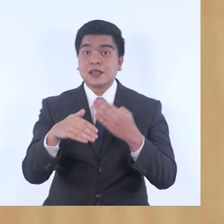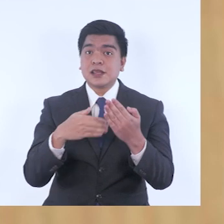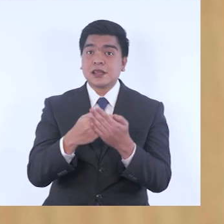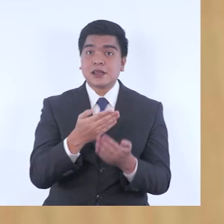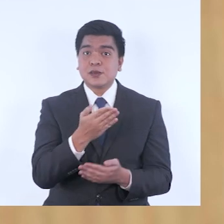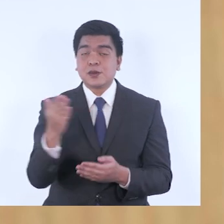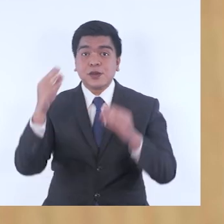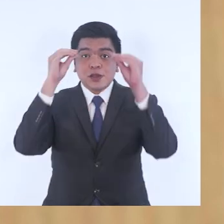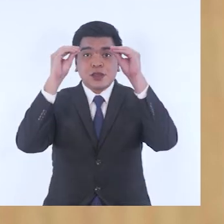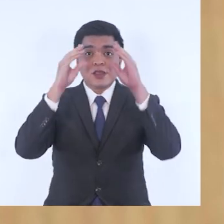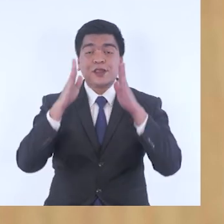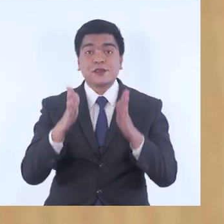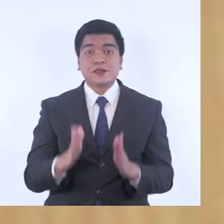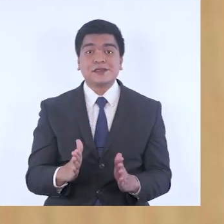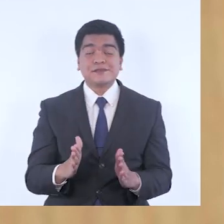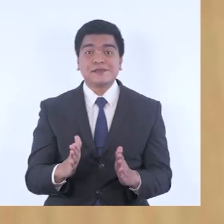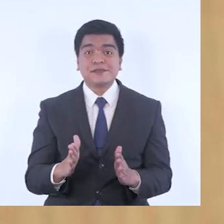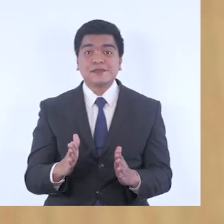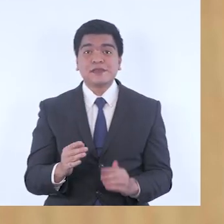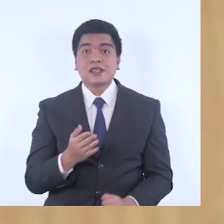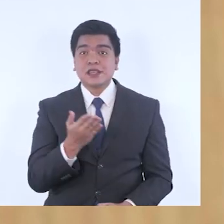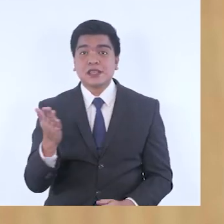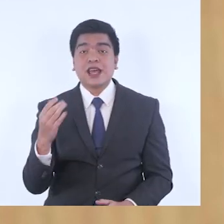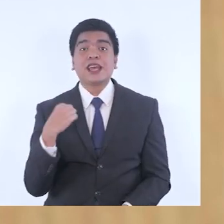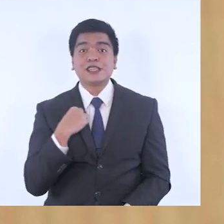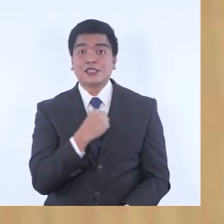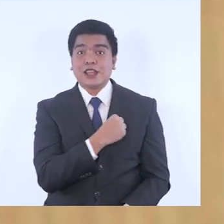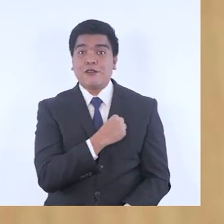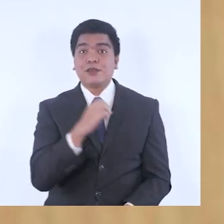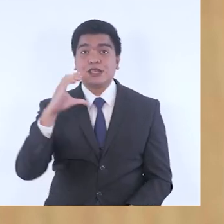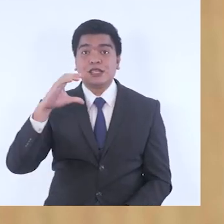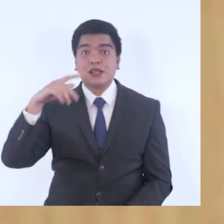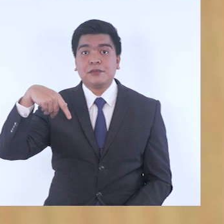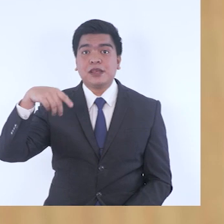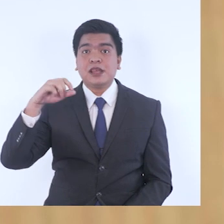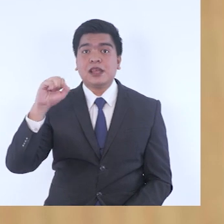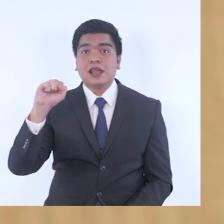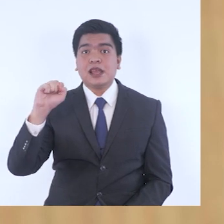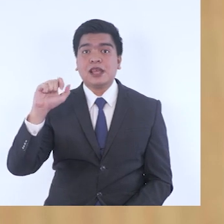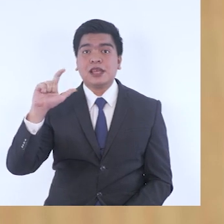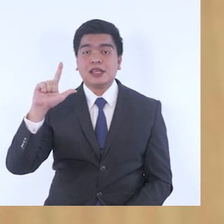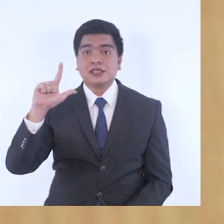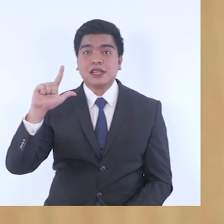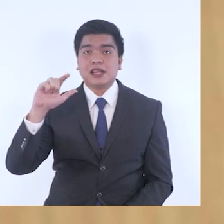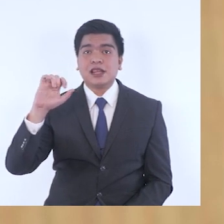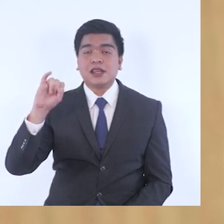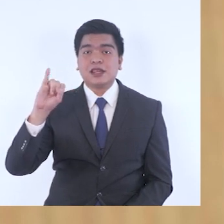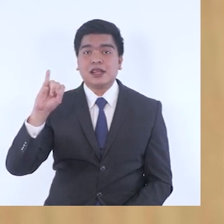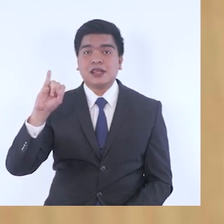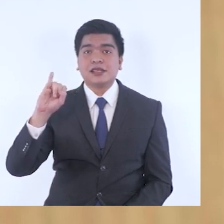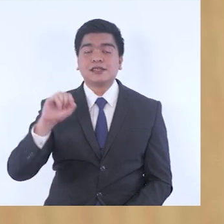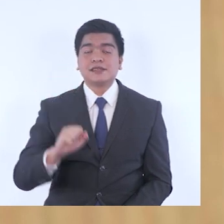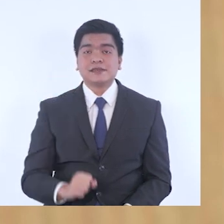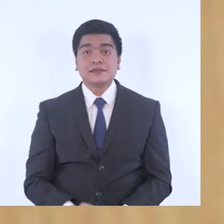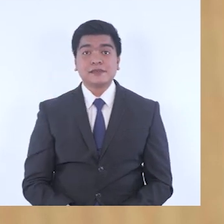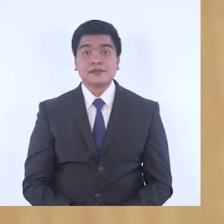mga tagapagturo at mga kinakatuwang sa Certification Program for Sign Language Interpreters